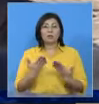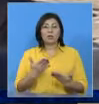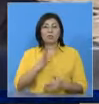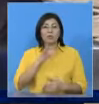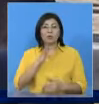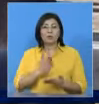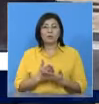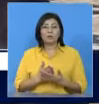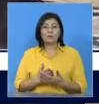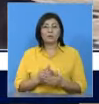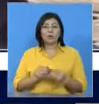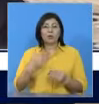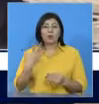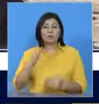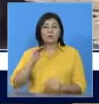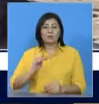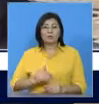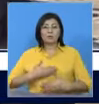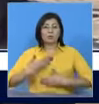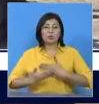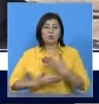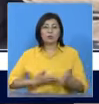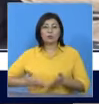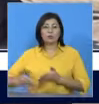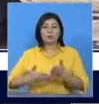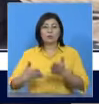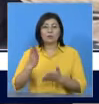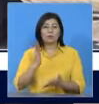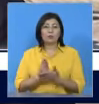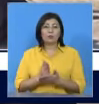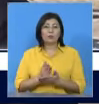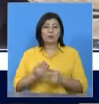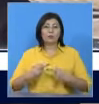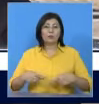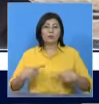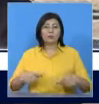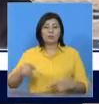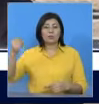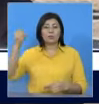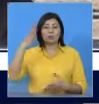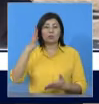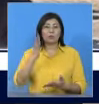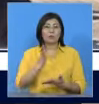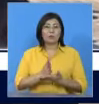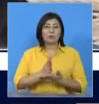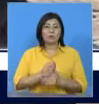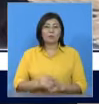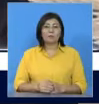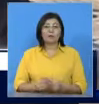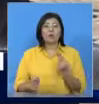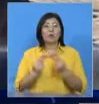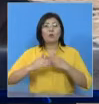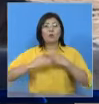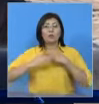аумақта 15 мыңға жуық жаяу жүргінші жолдар орналастырылады, одан бөлек жарық шамдар орнатылады, ойын